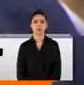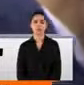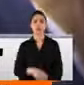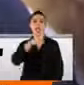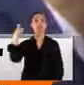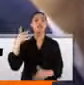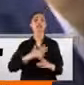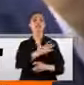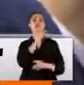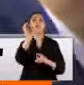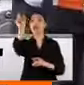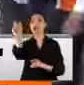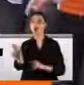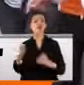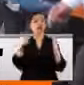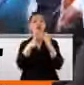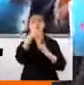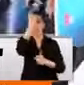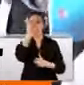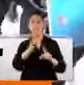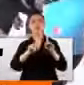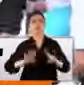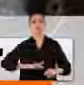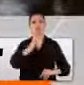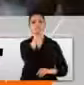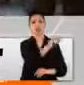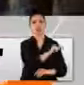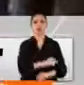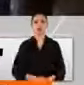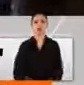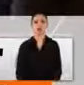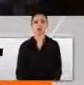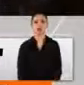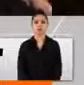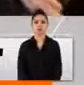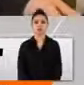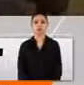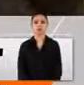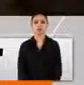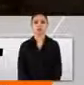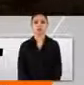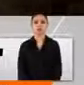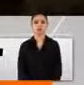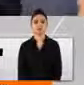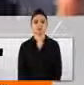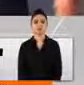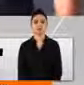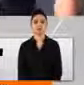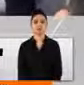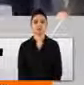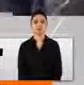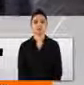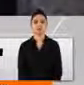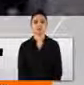Eski CHP'li Öztürk Yılmaz'ın hedefindeki isim Kemal Kılıçdaroğlu. Bizim başımıza ne geldiyse bu. Bir şey söyleyeceğim. Tamam, bir şey söyleyeceğim